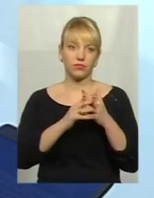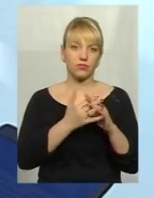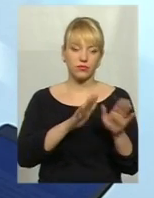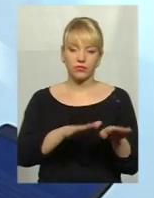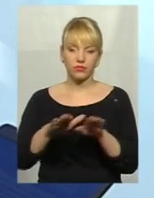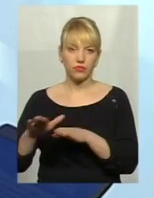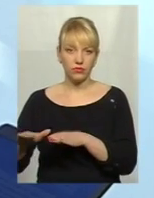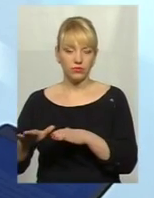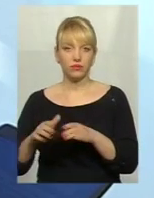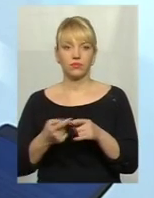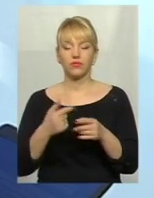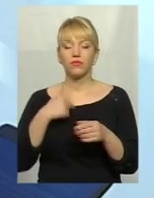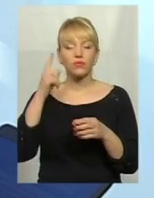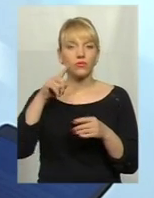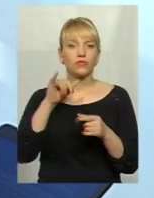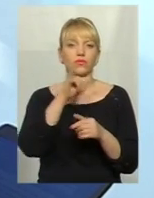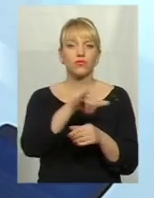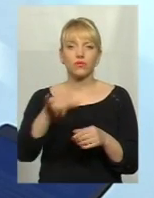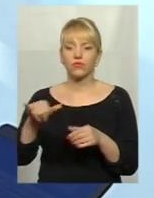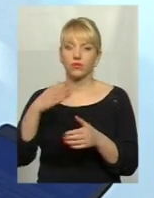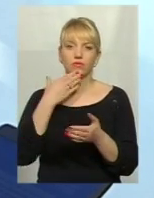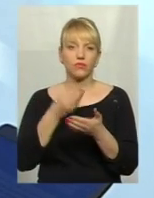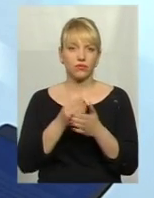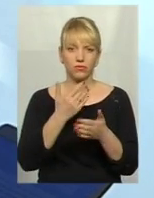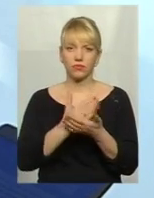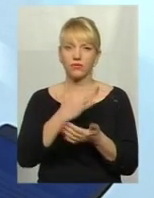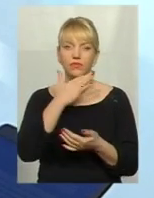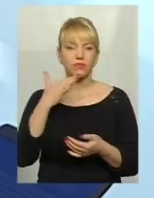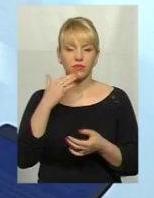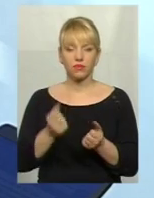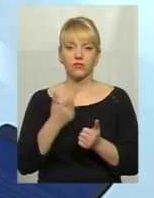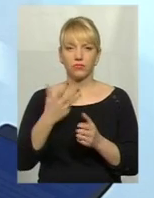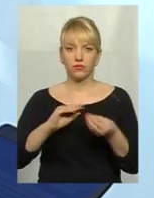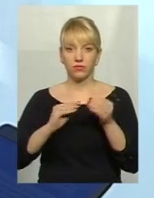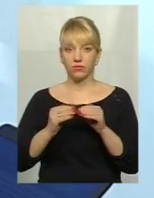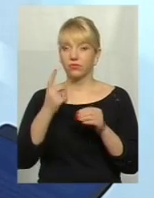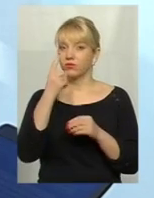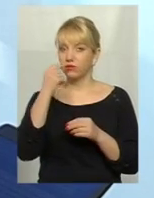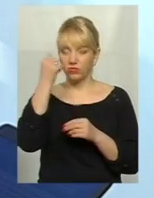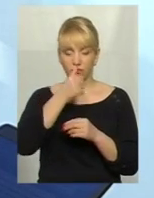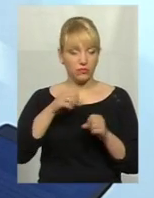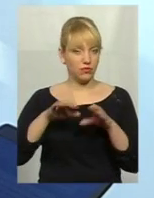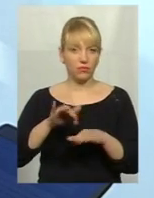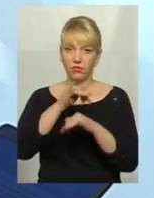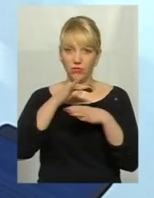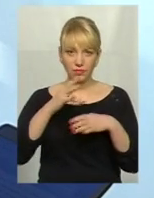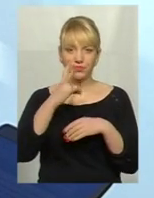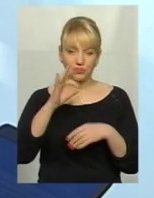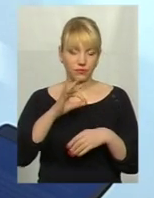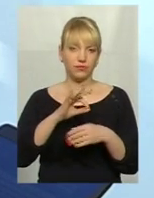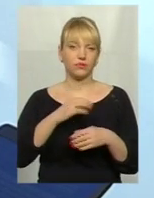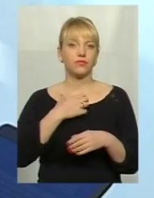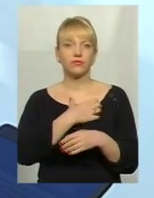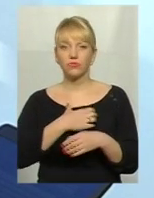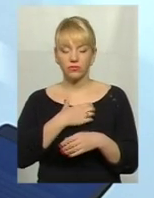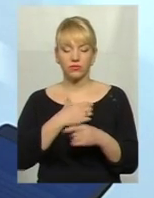населеному пункті є велика кількість проблем. І за один рік вирішити їх всіх ми не можемо, але пріоритети ми вже визначаємо